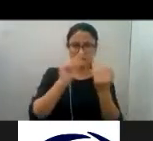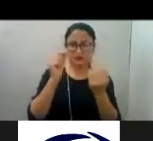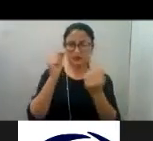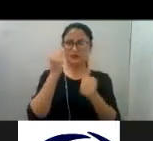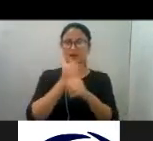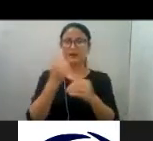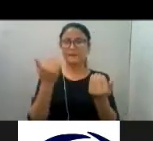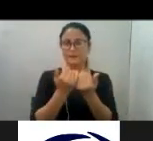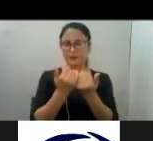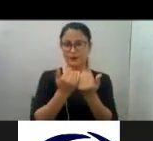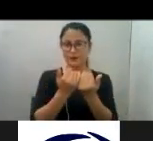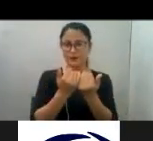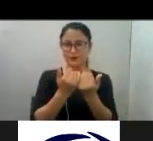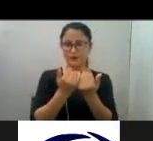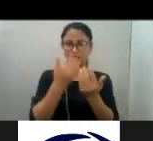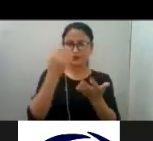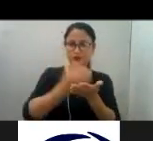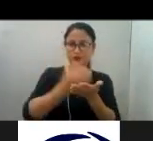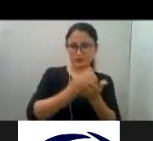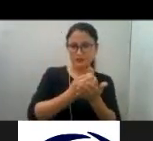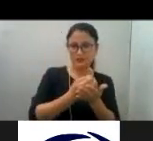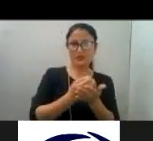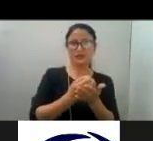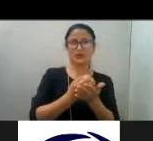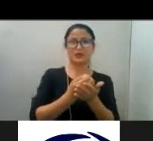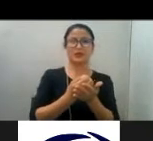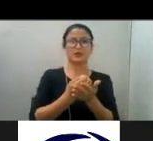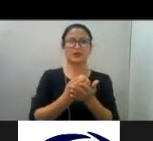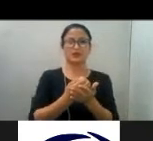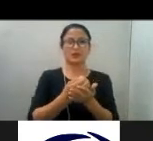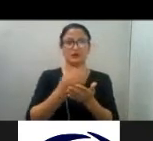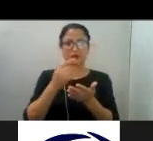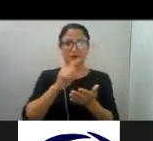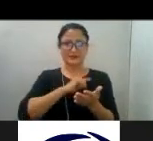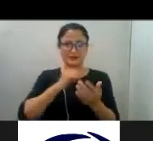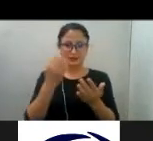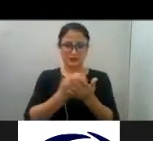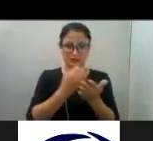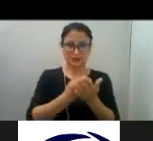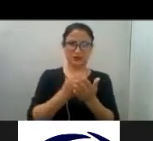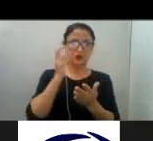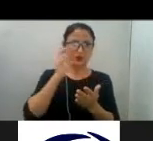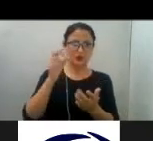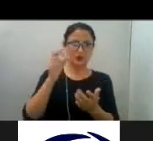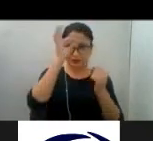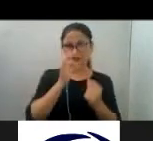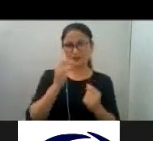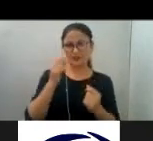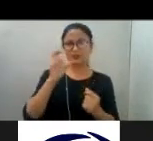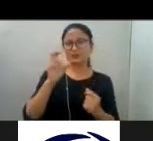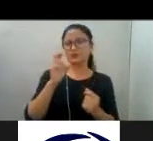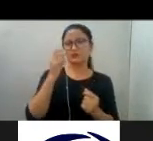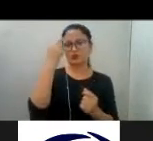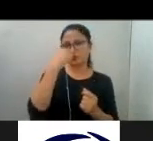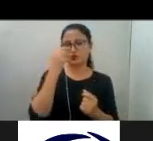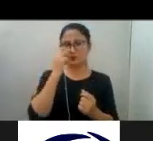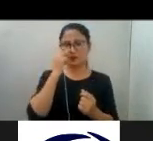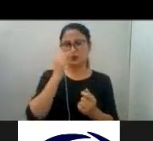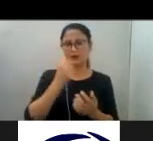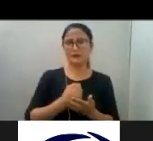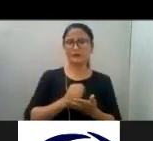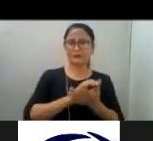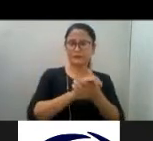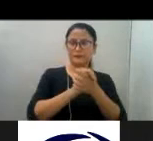सवालमा चाहिँ काम गर्ने सङ्घ संस्थाहरू, प्राज्ञिक निकायहरू, इन्स्टिट्युसनहरूले यो दिवसलाई चाहिँ विशेष दिवसको रूपमा चाहिँ